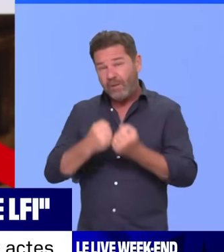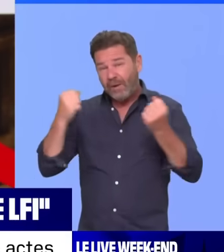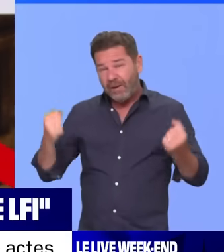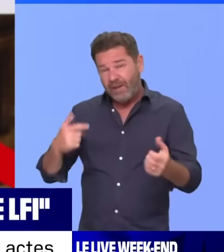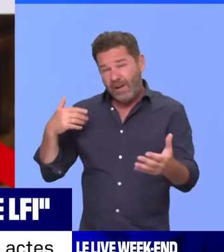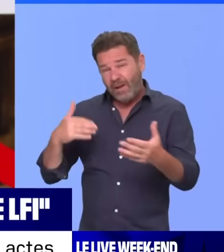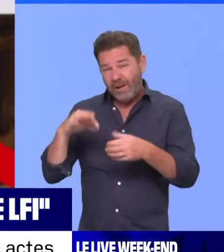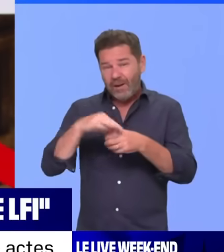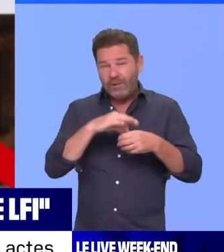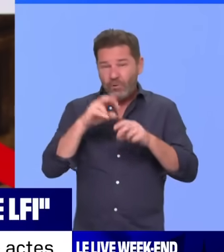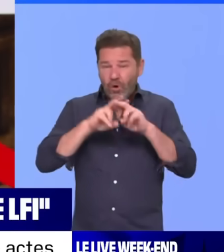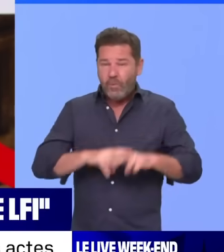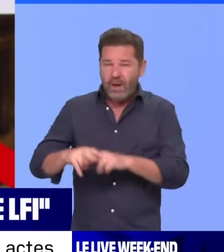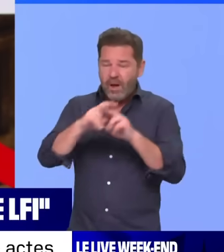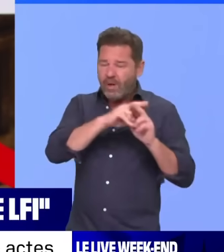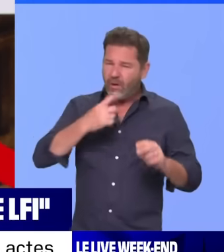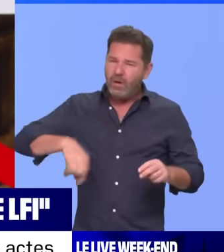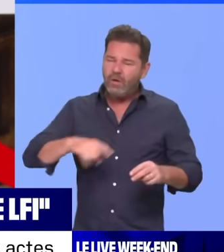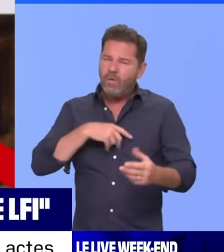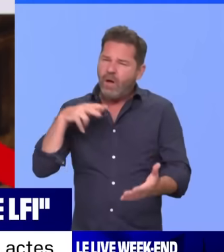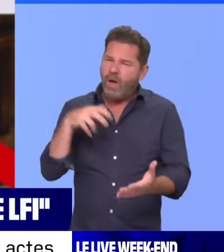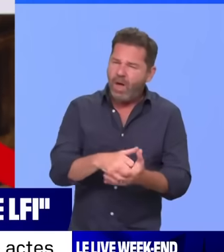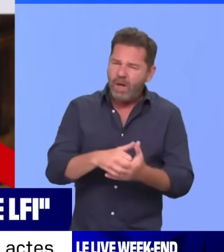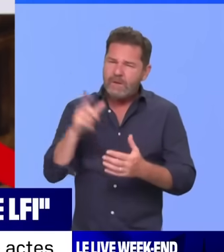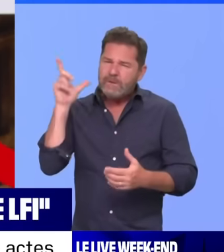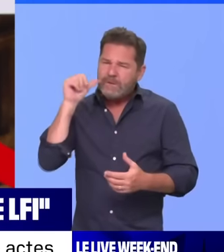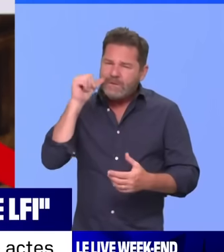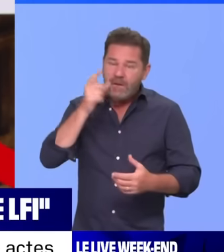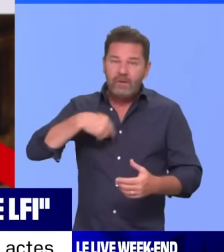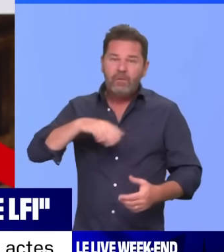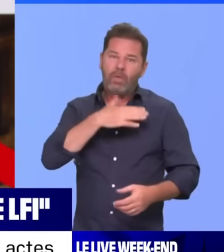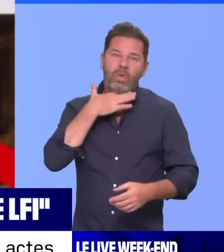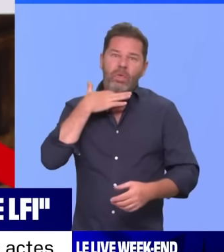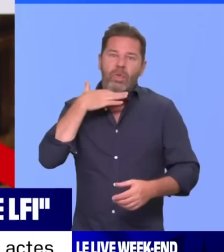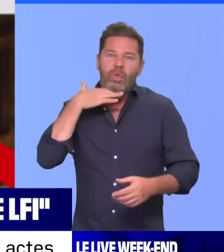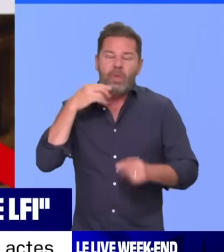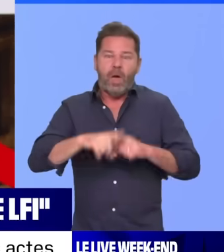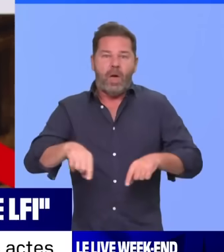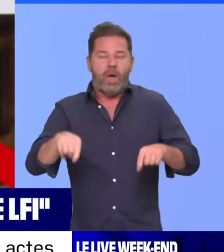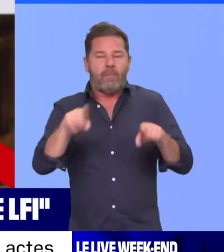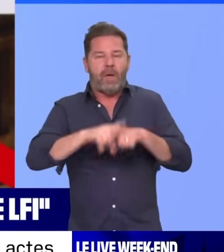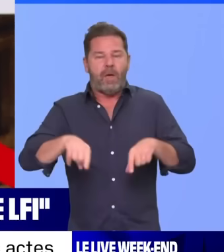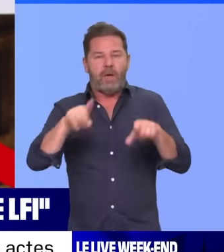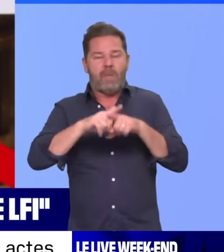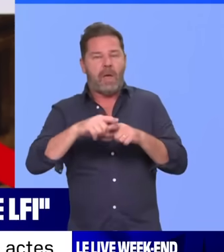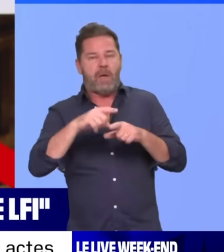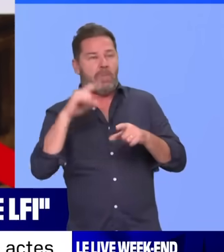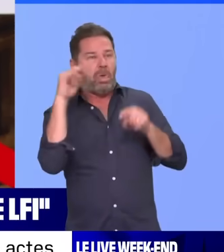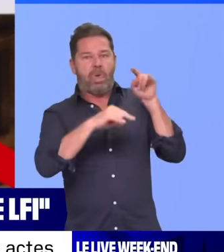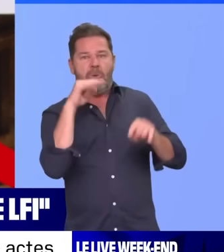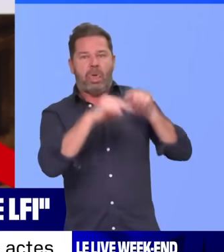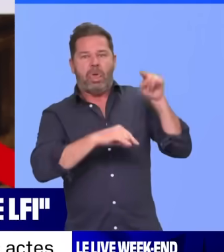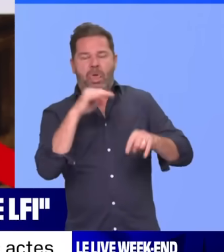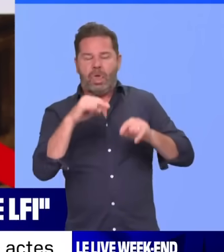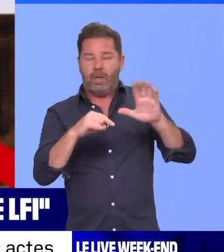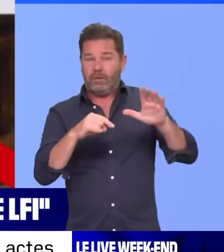qui ont été 3 mois de campagne intenses et fatigantes vraiment on n peut plus on en a marre de ces anatèmes qui sont lancés et en faisant ça non seulement